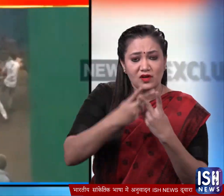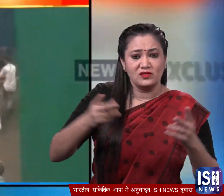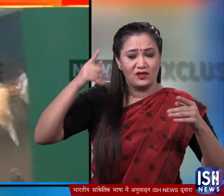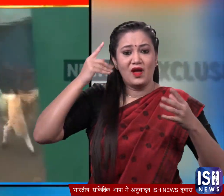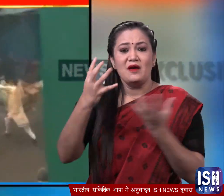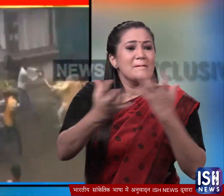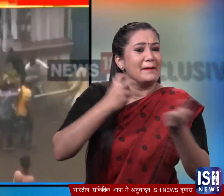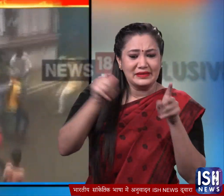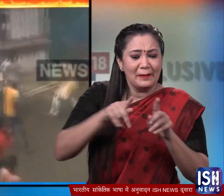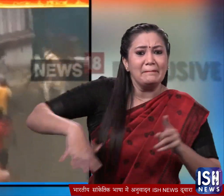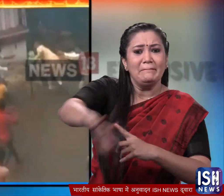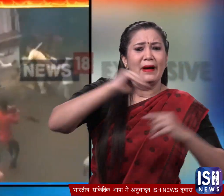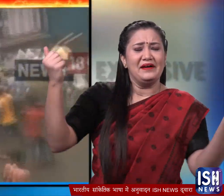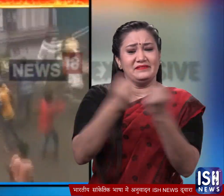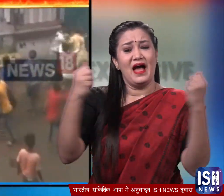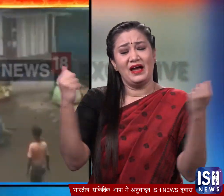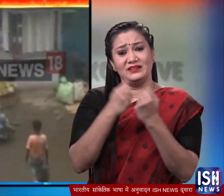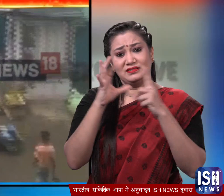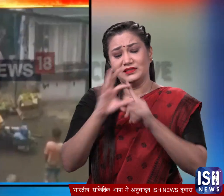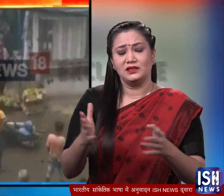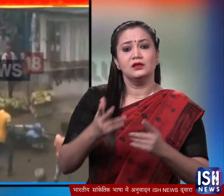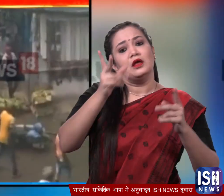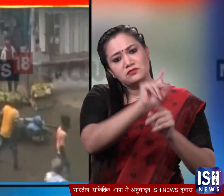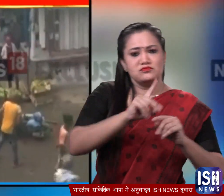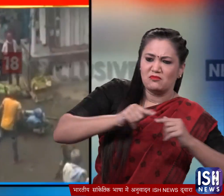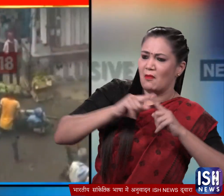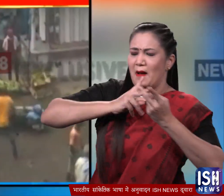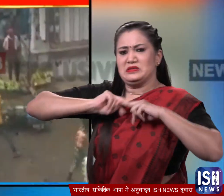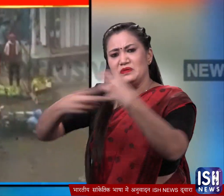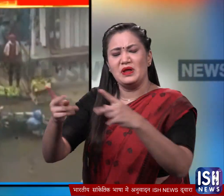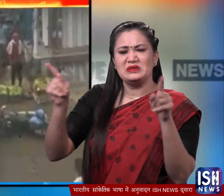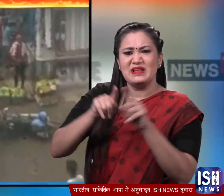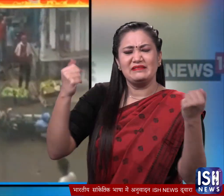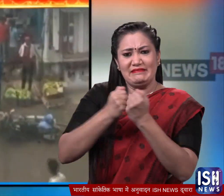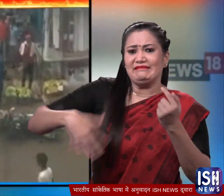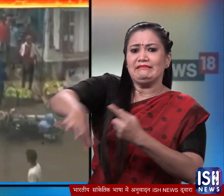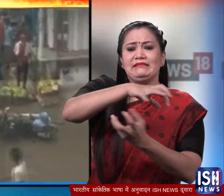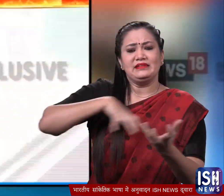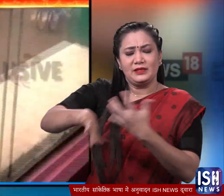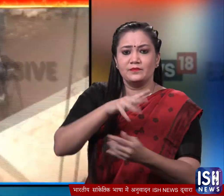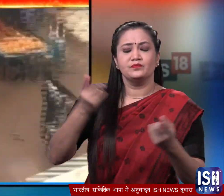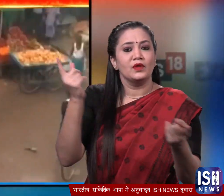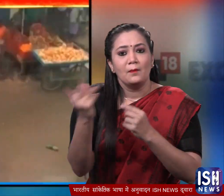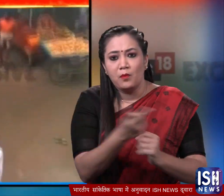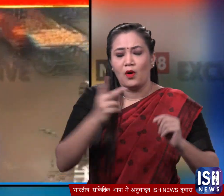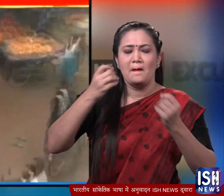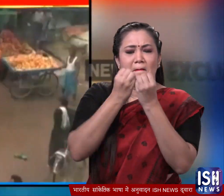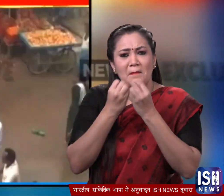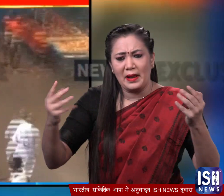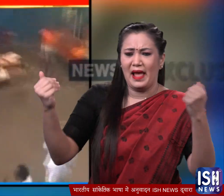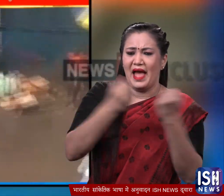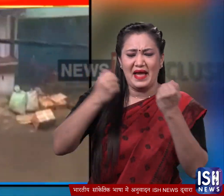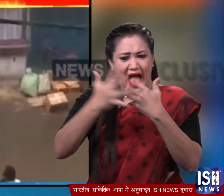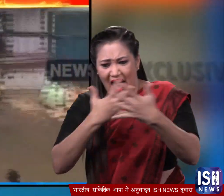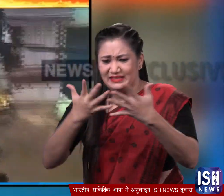में वो लोग बीच बाजार में मारपीट करते दिखाई दिए। दूसरे पक्ष ने भी लड़ाई शुरू कर दी, जिससे बाजार में अफरा तफरी मच गई। दोनों पक्षों के कई